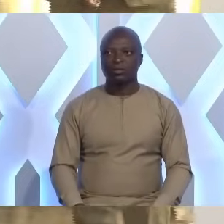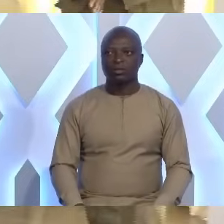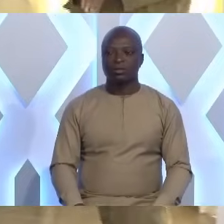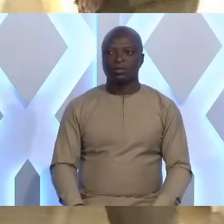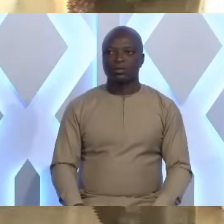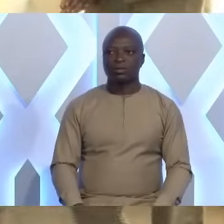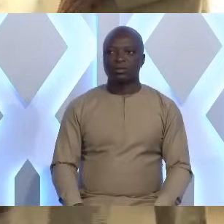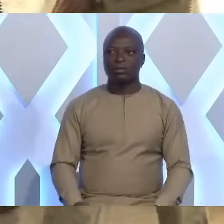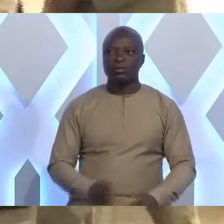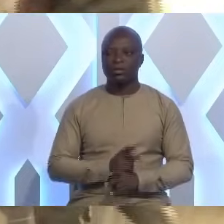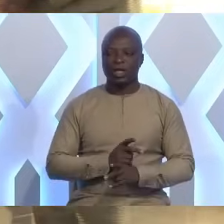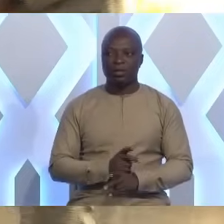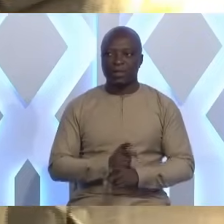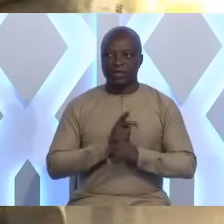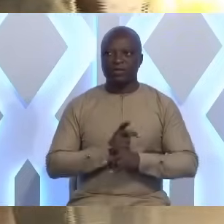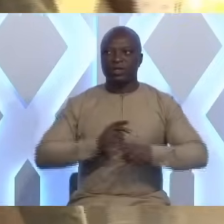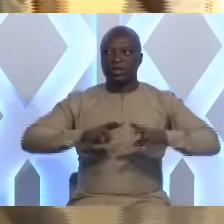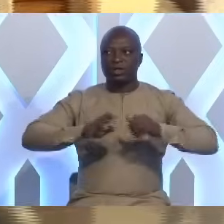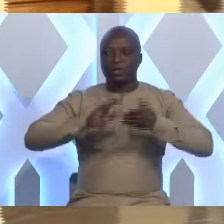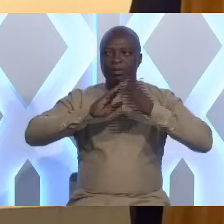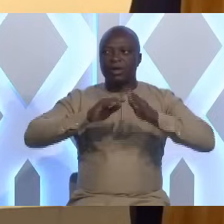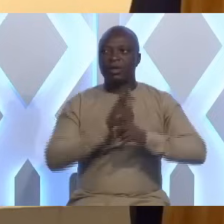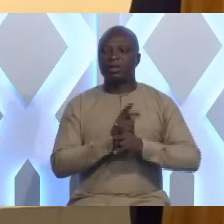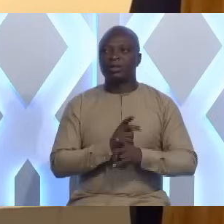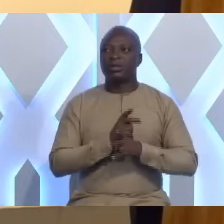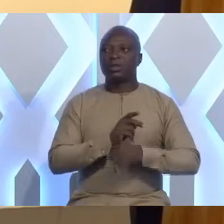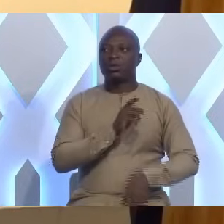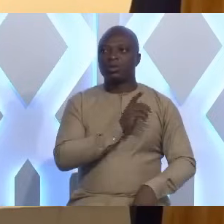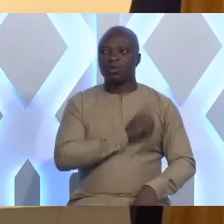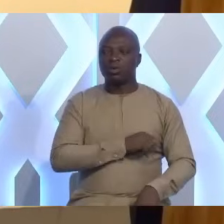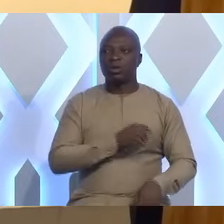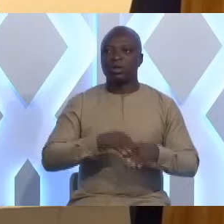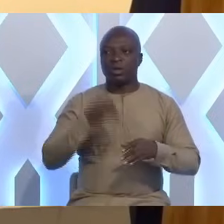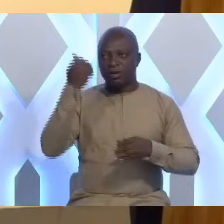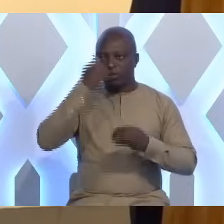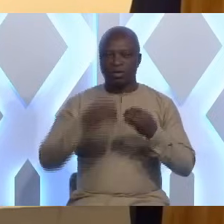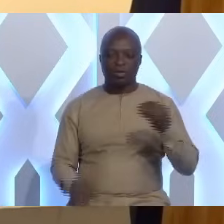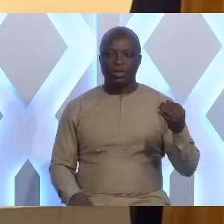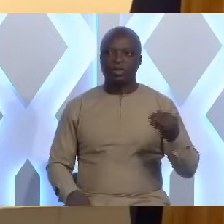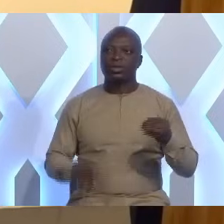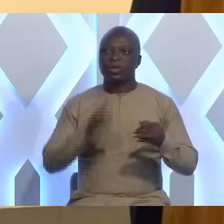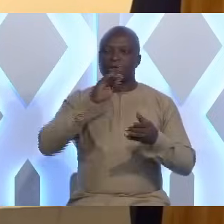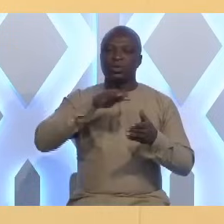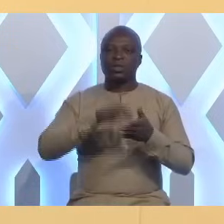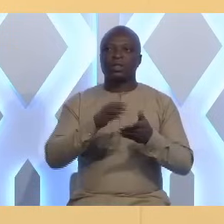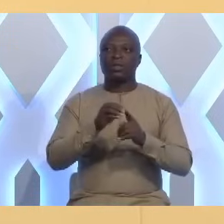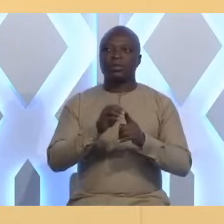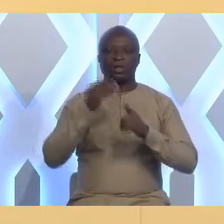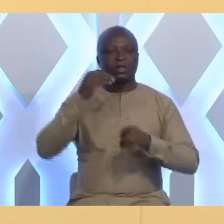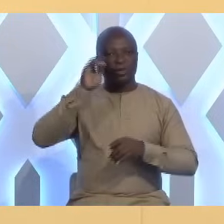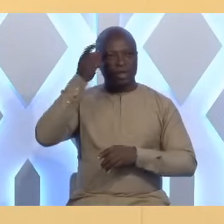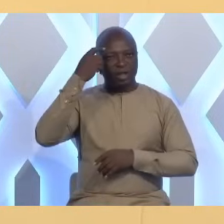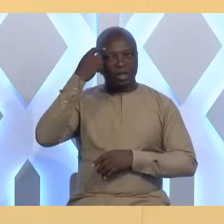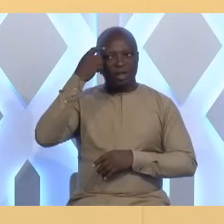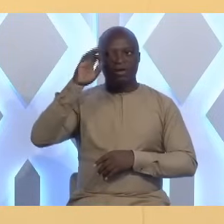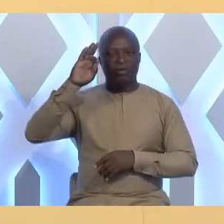La préservation et la recherche de la paix et de la stabilité au Togo et dans la sous-région sont au cœur des priorités du chef de l'État,